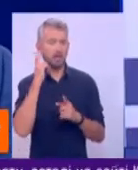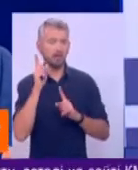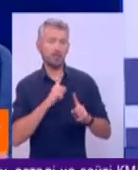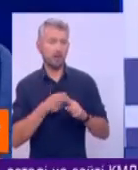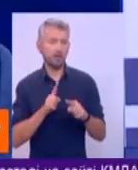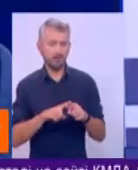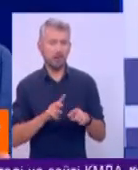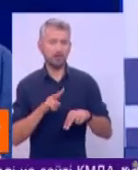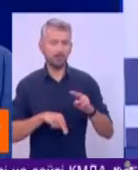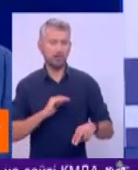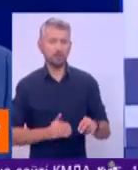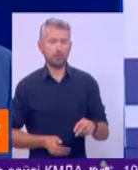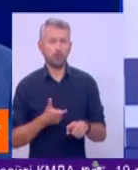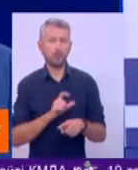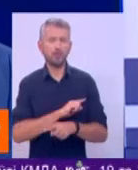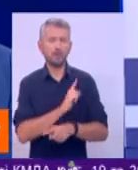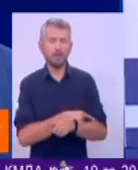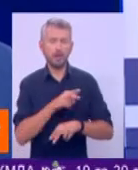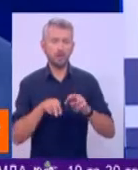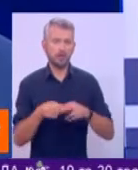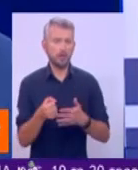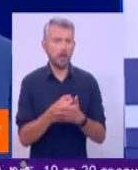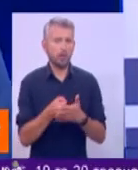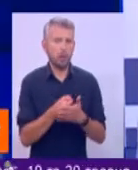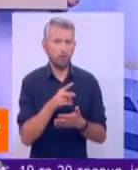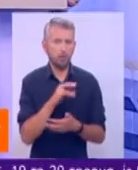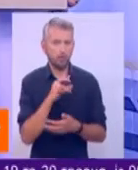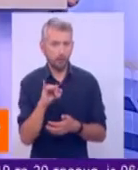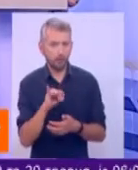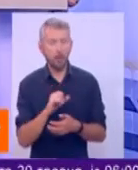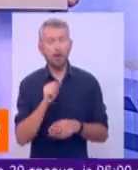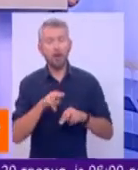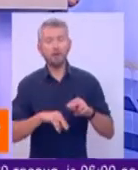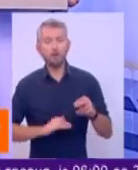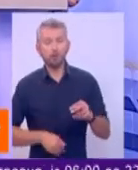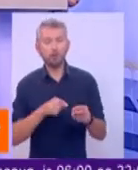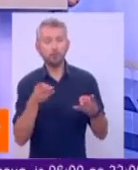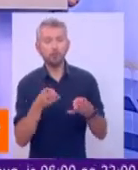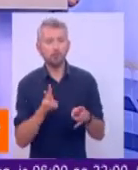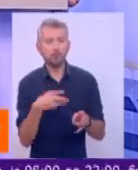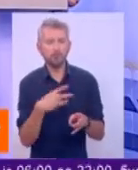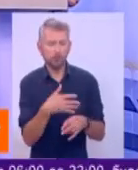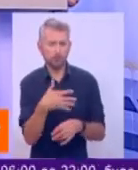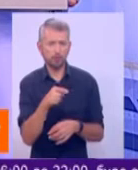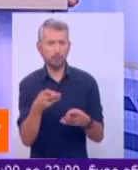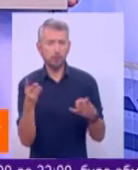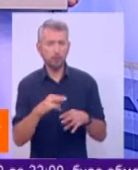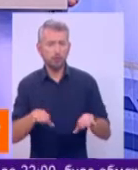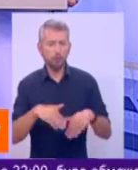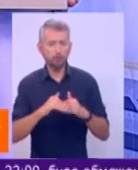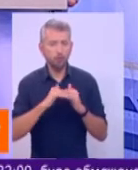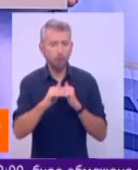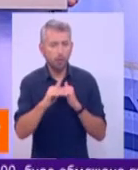Это застройщики. Очень это сильное строительное лобби. Лобби очень сильное застройщик. А застройщикам не нужны Хрущев. Им нужно пустое